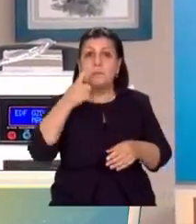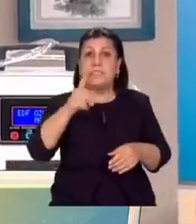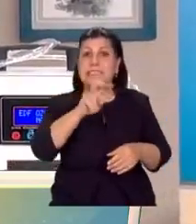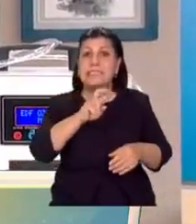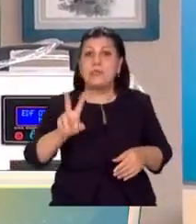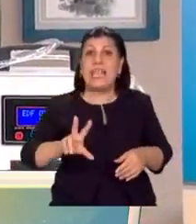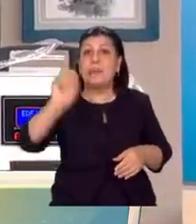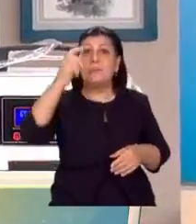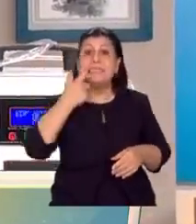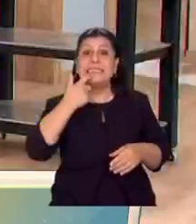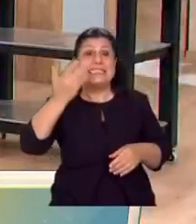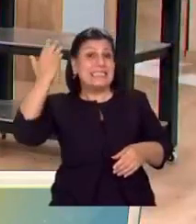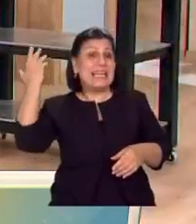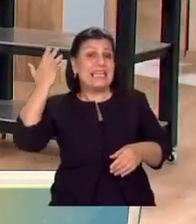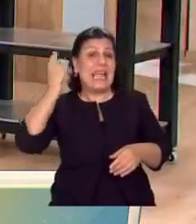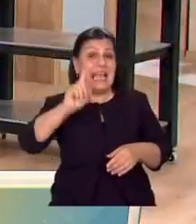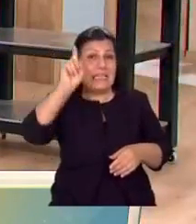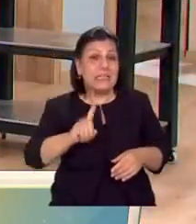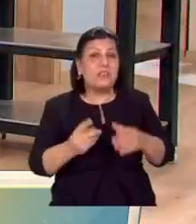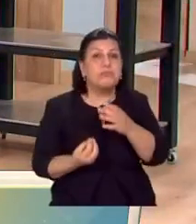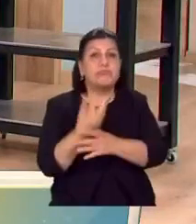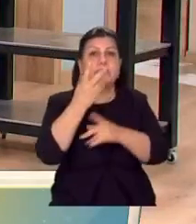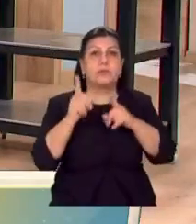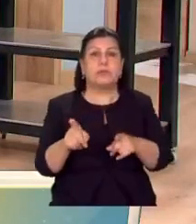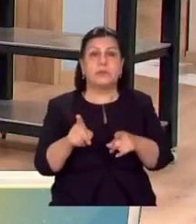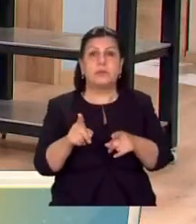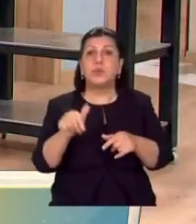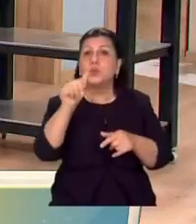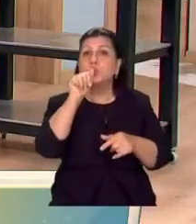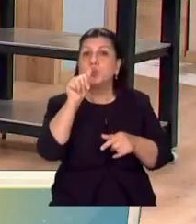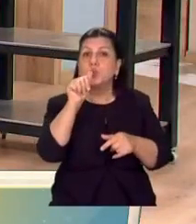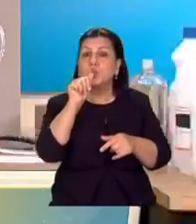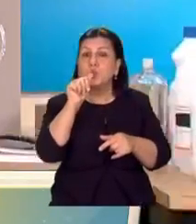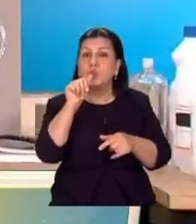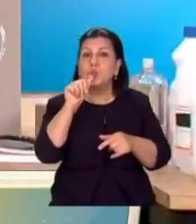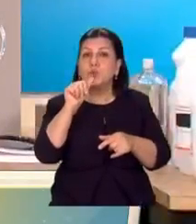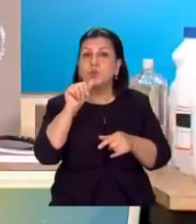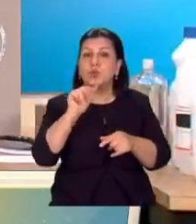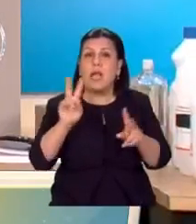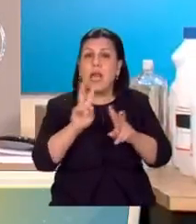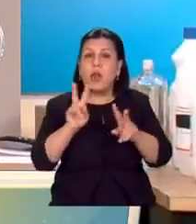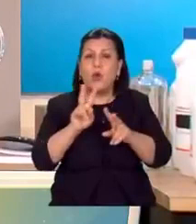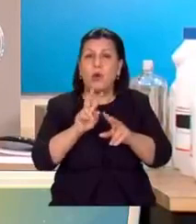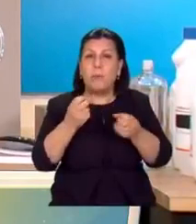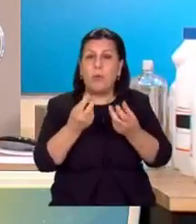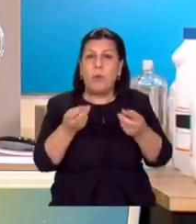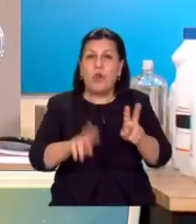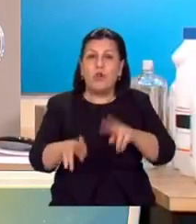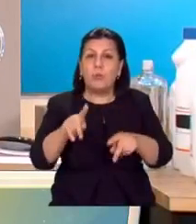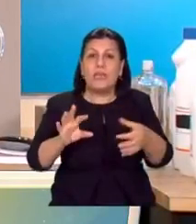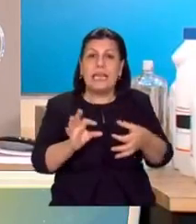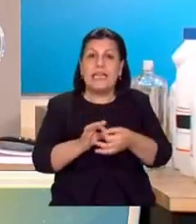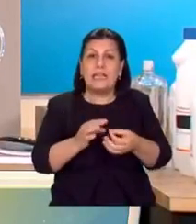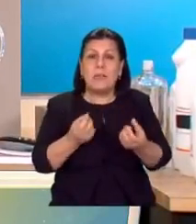1870'li yıllarda ilk ortaya çıktı biliyorsunuz ve suyu da elektroniğin yapılabileceği ve bunlarla